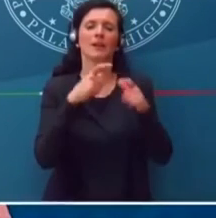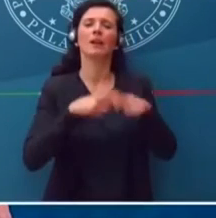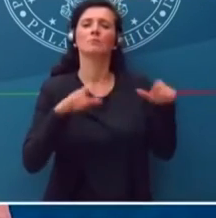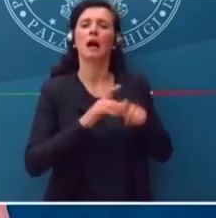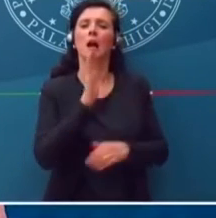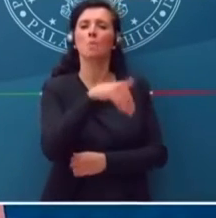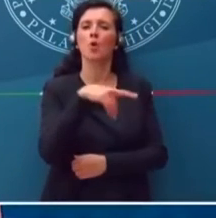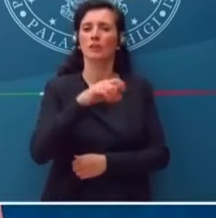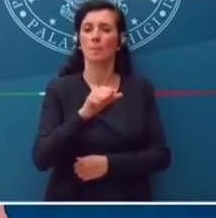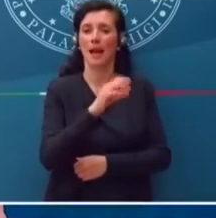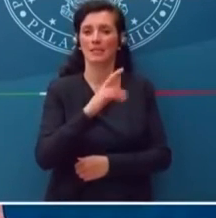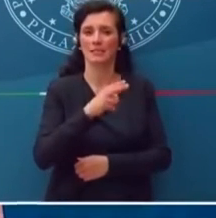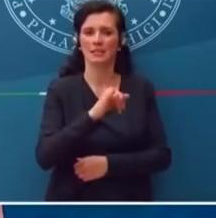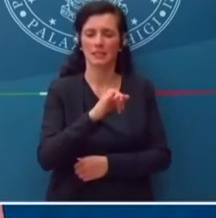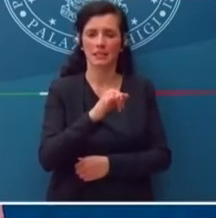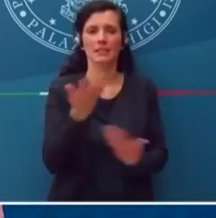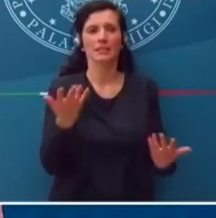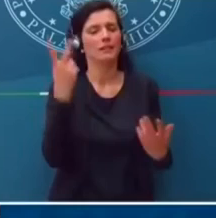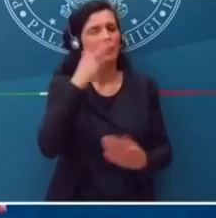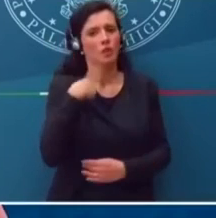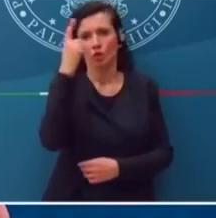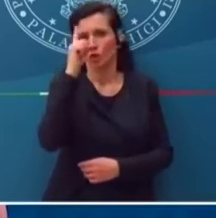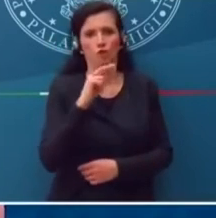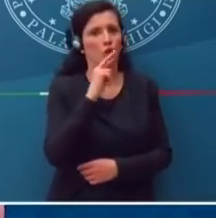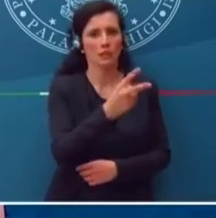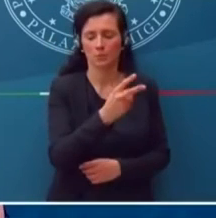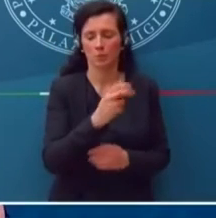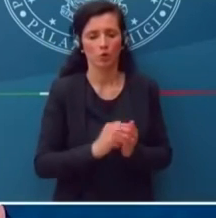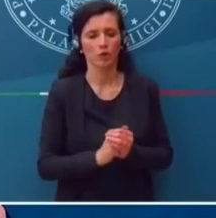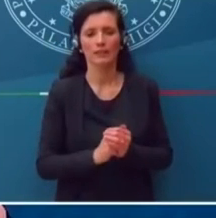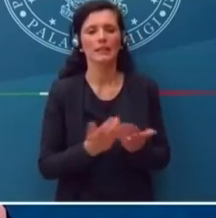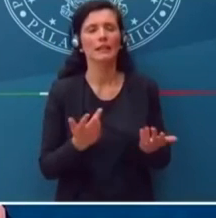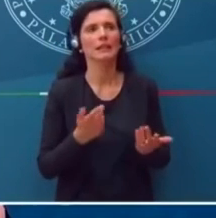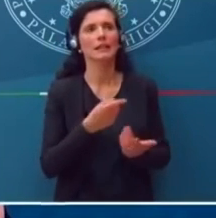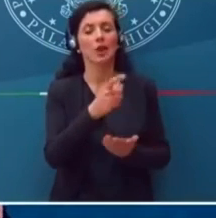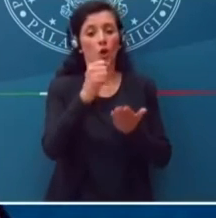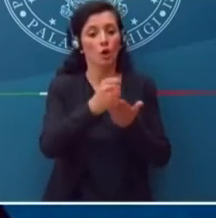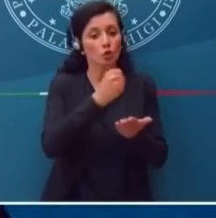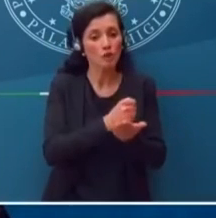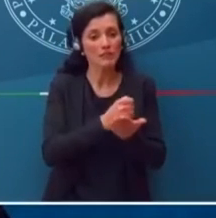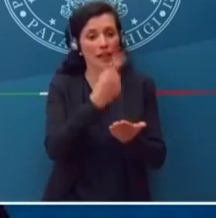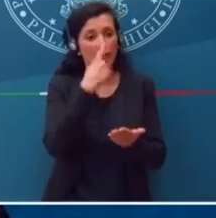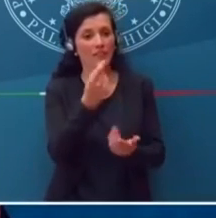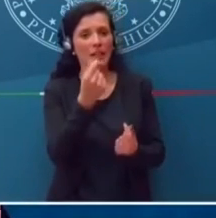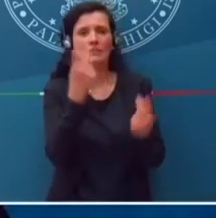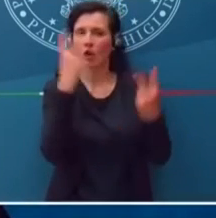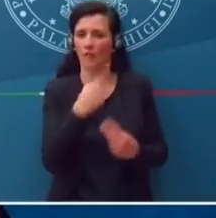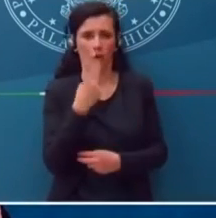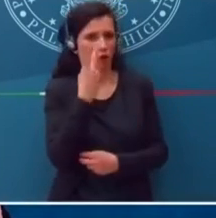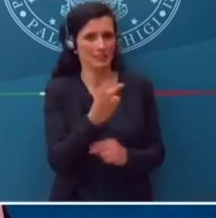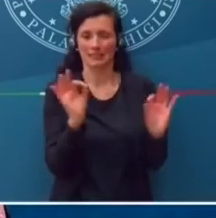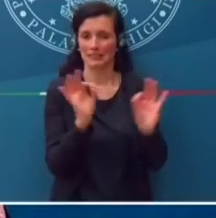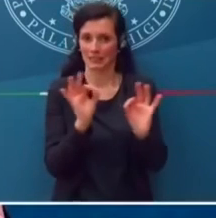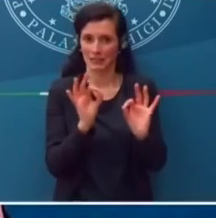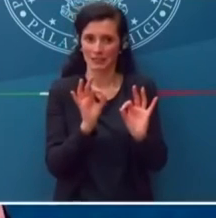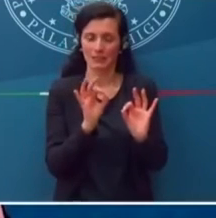so rispondere. Se, dove sta? È lei, sì. Non le so rispondere, se, sa, se è un dossier che ancora non ho visto, francamente, che se